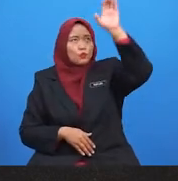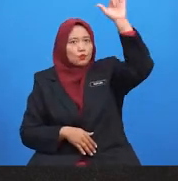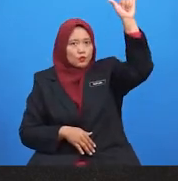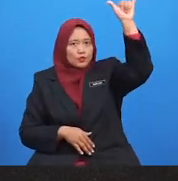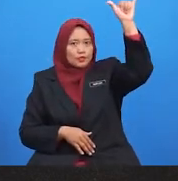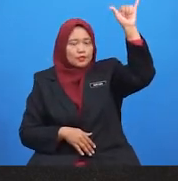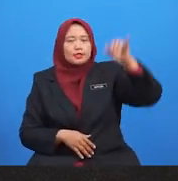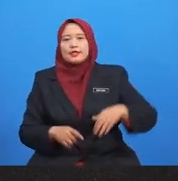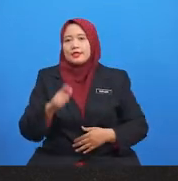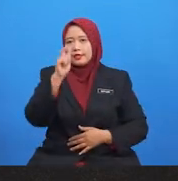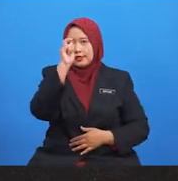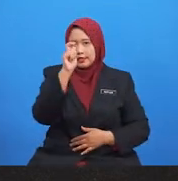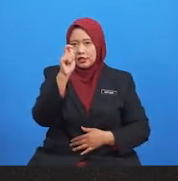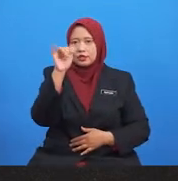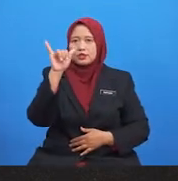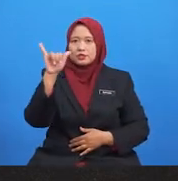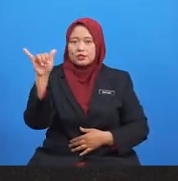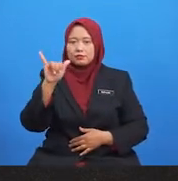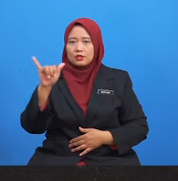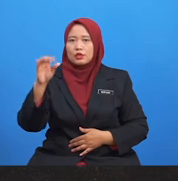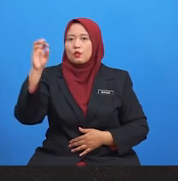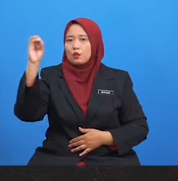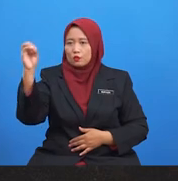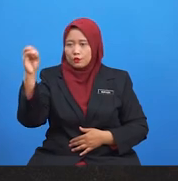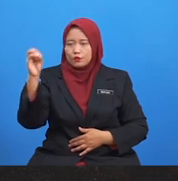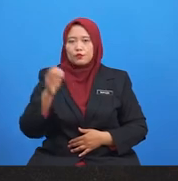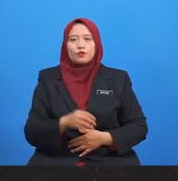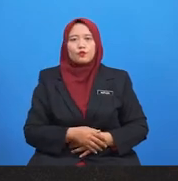X adalah bersamaan dengan kosong.